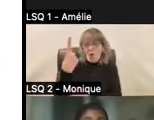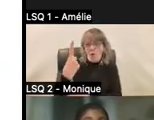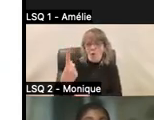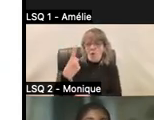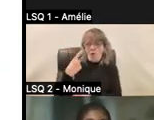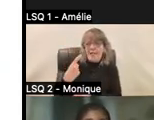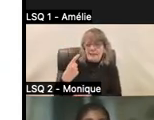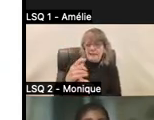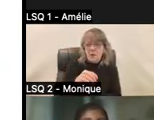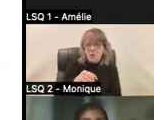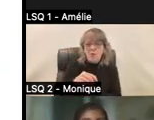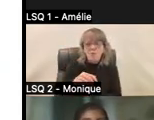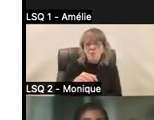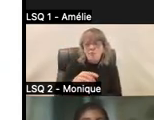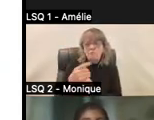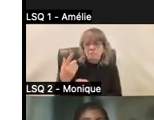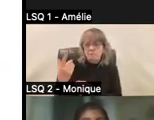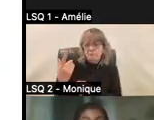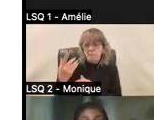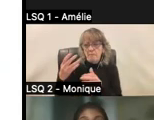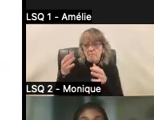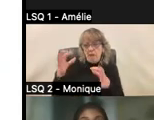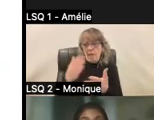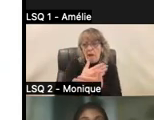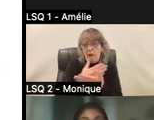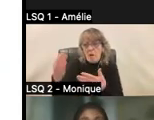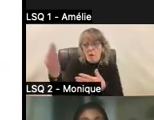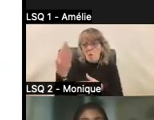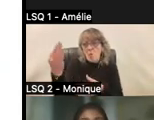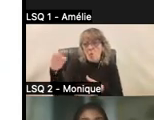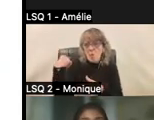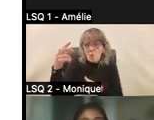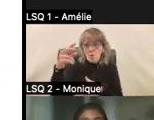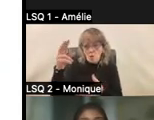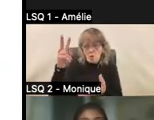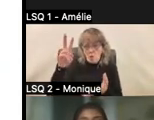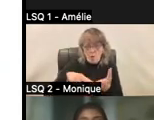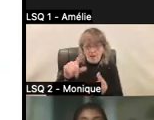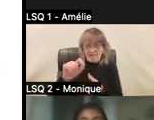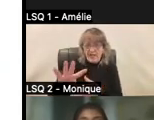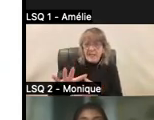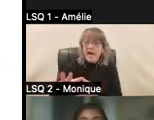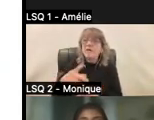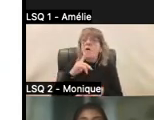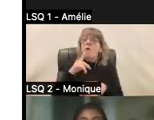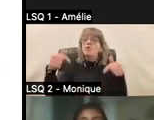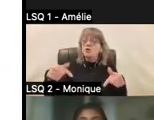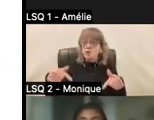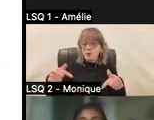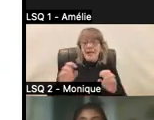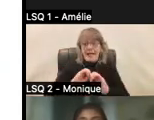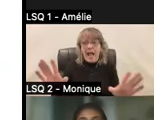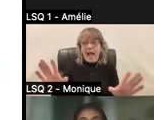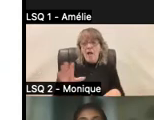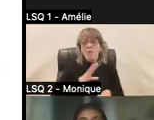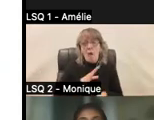posée, pour de au cours du cours 2024. Voici la question. Aujourd'hui, il est clair qu'il y a une